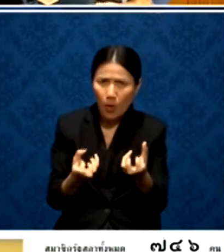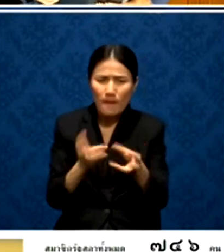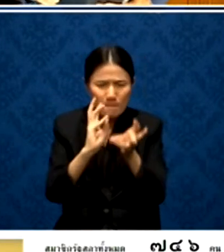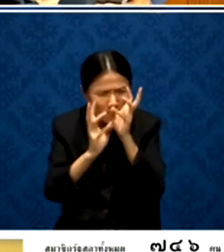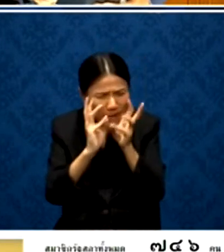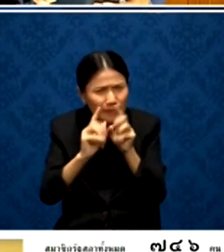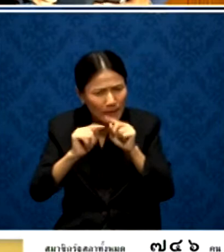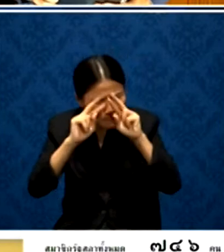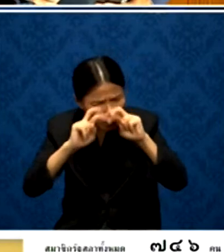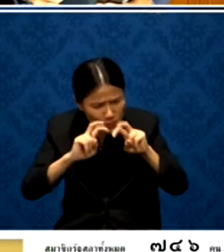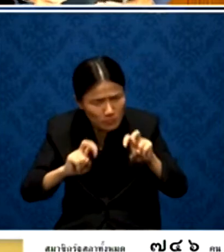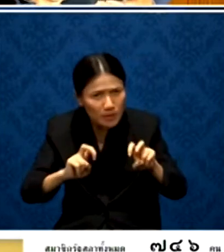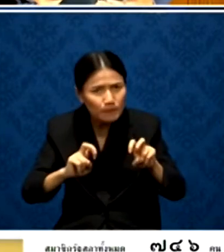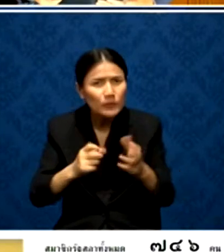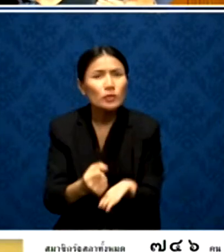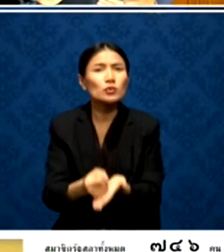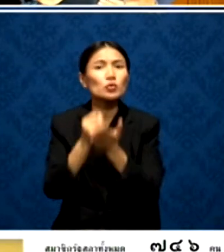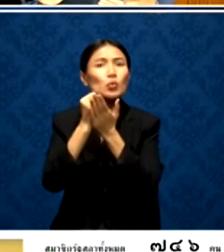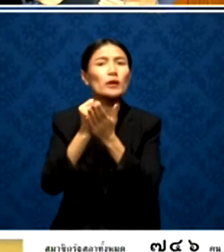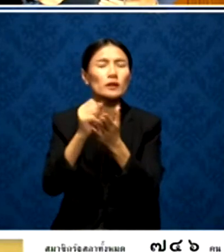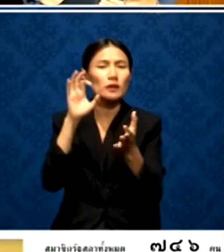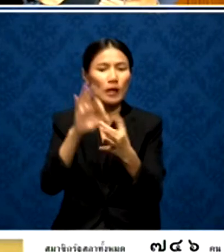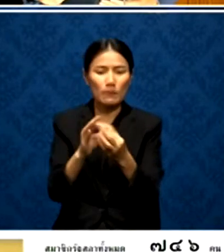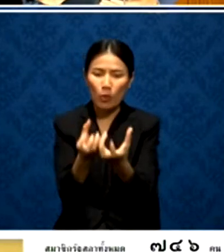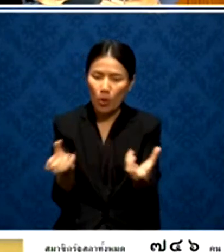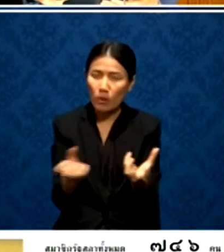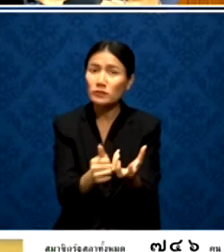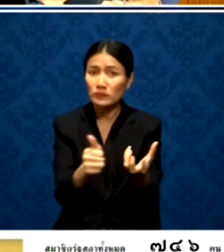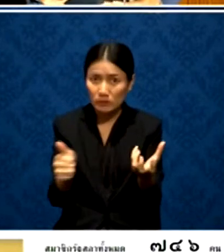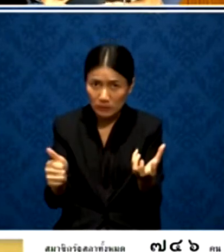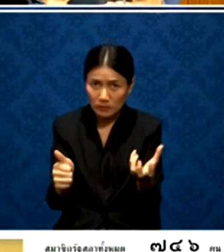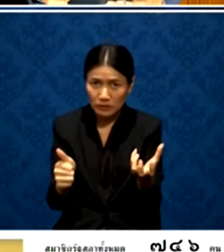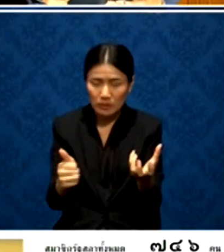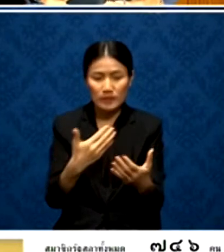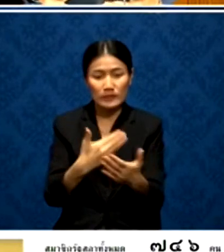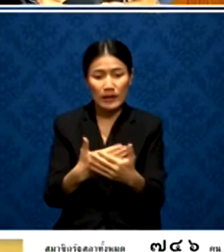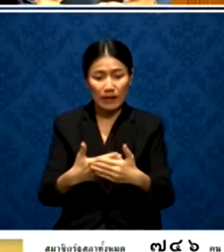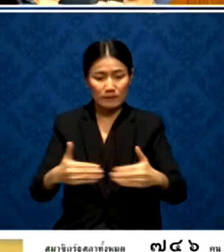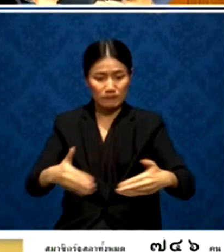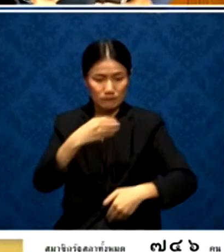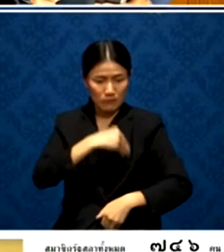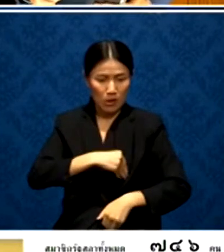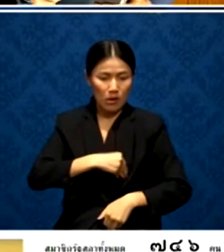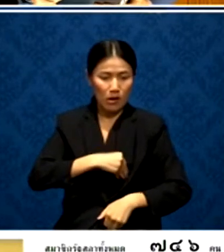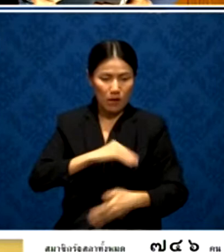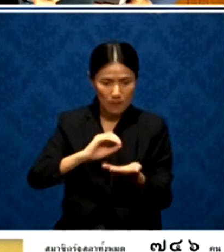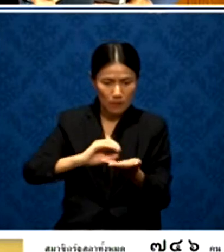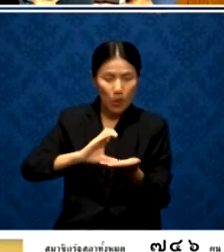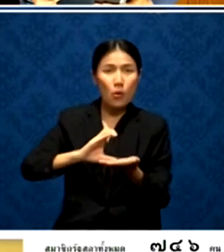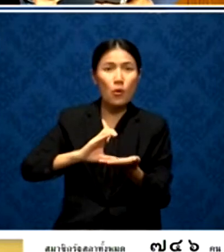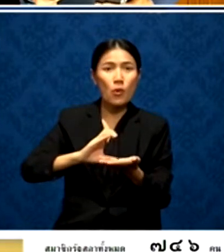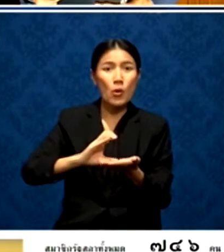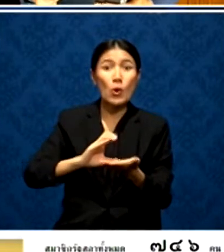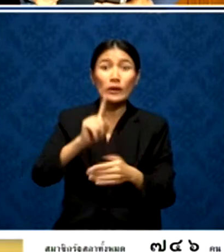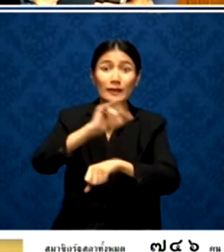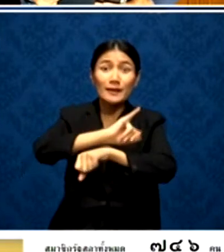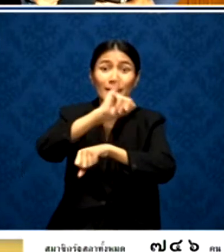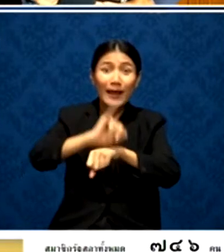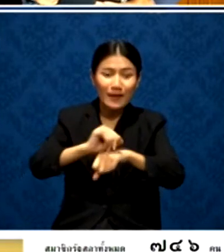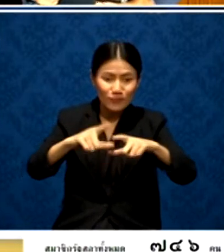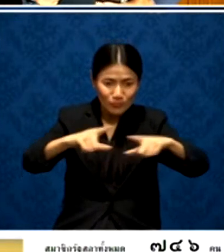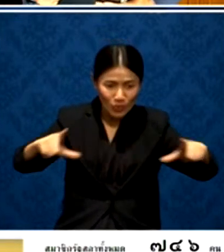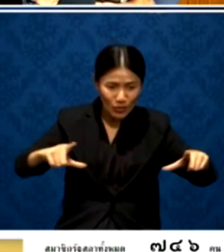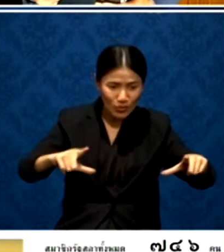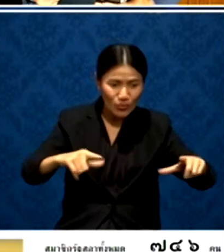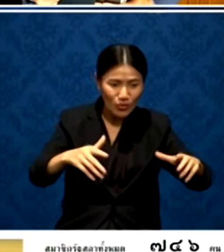พื่อเพิ่มผลผลิตและมูลค่าผลตอบแทนต่อไร่ให้สูงขึ้นตลอดจนการหาตลาด